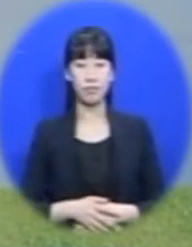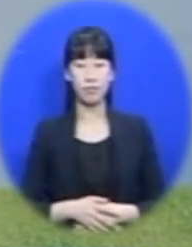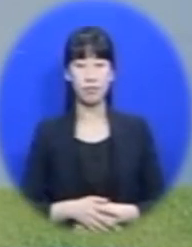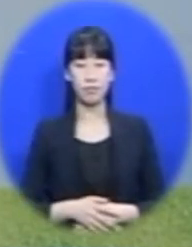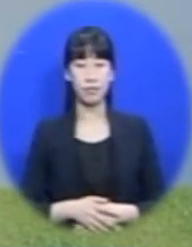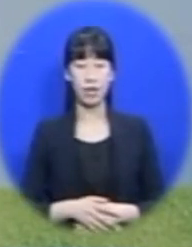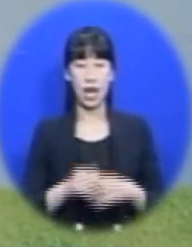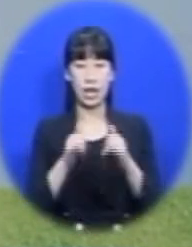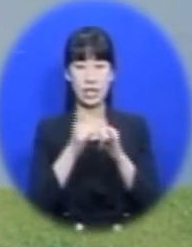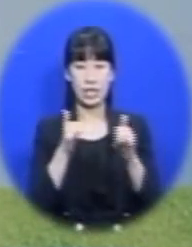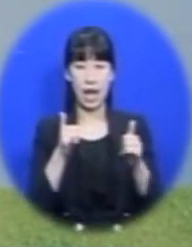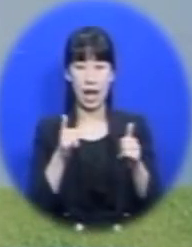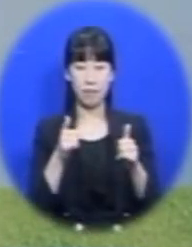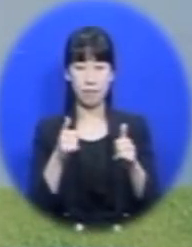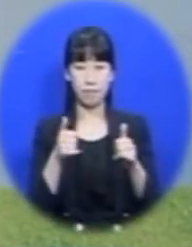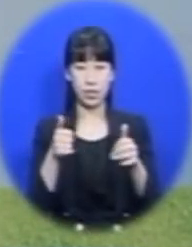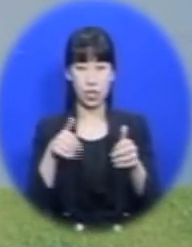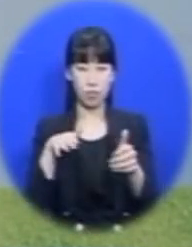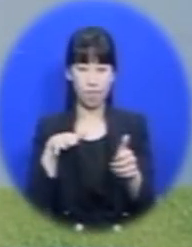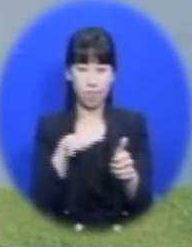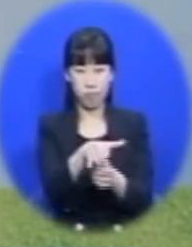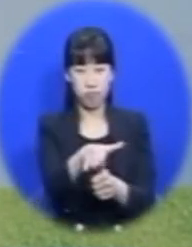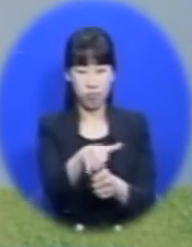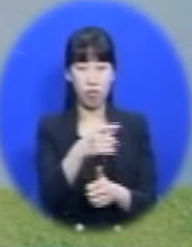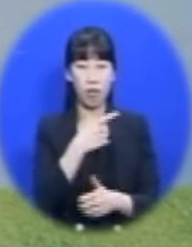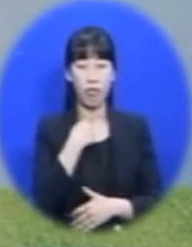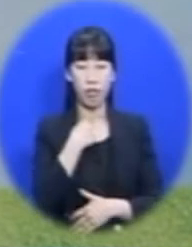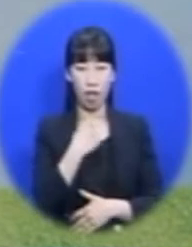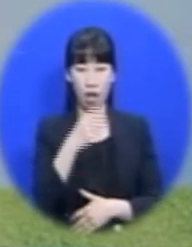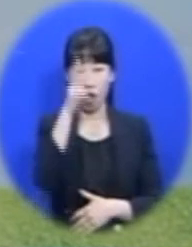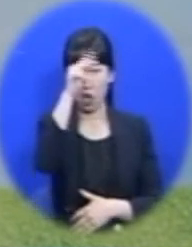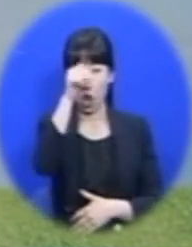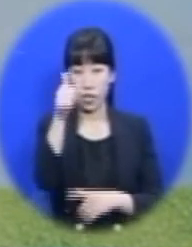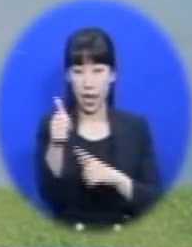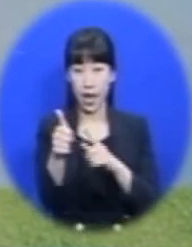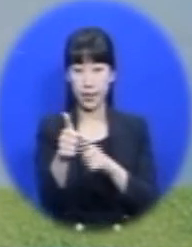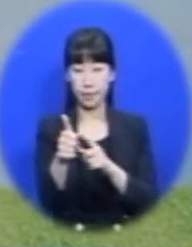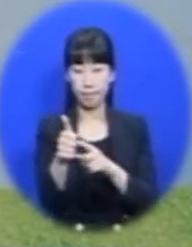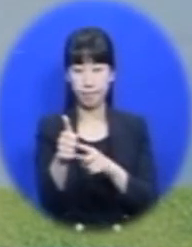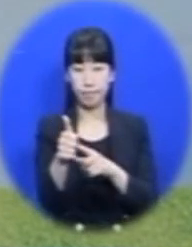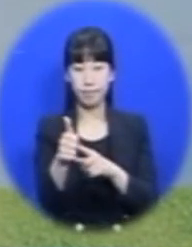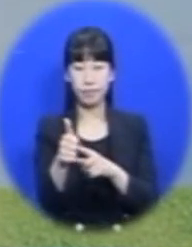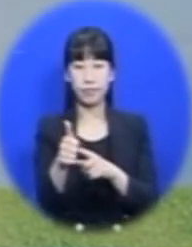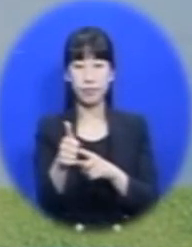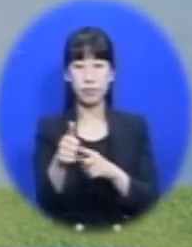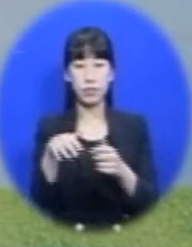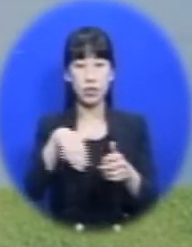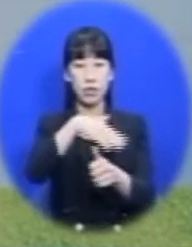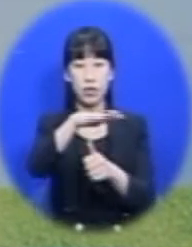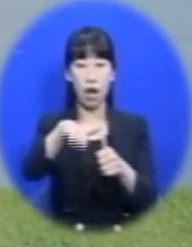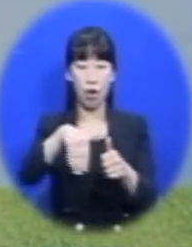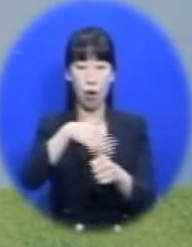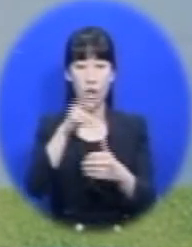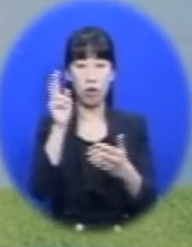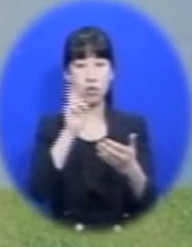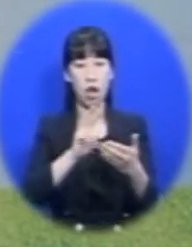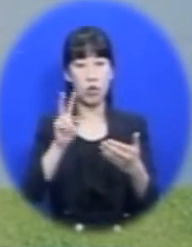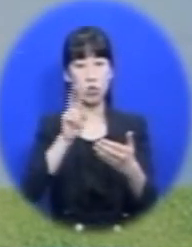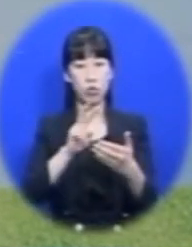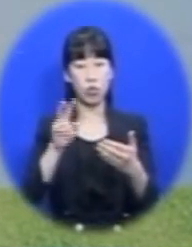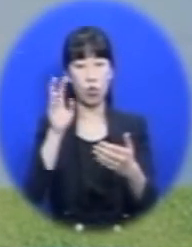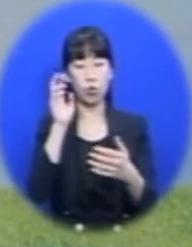사람을 비참하게 죽였던 정말 잔인했던 그 사람도 그 상황을, 그 찬송을 부르는